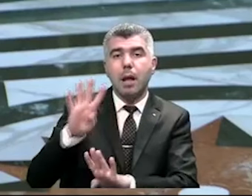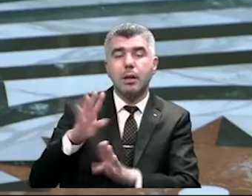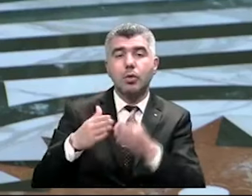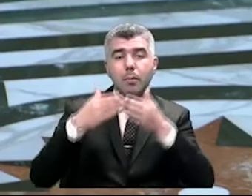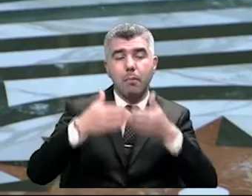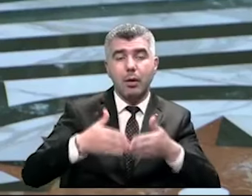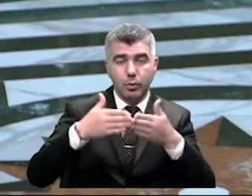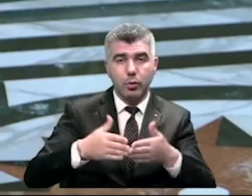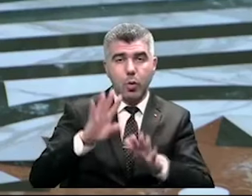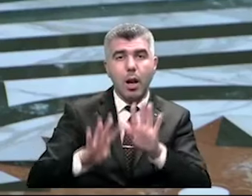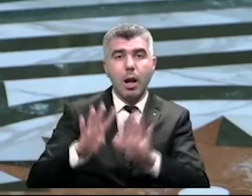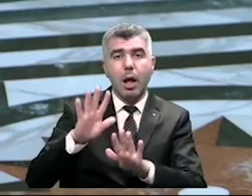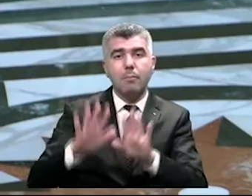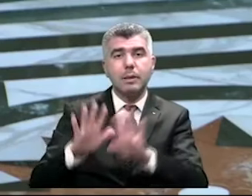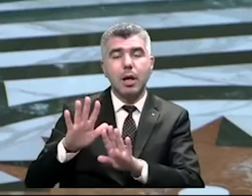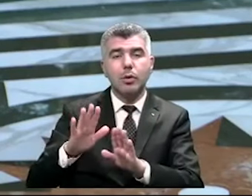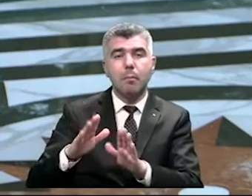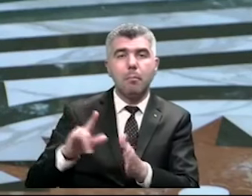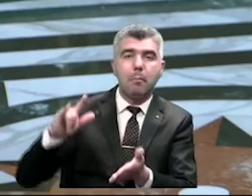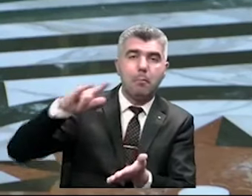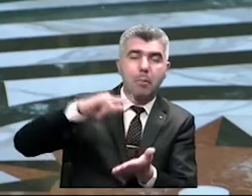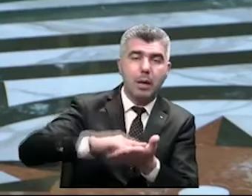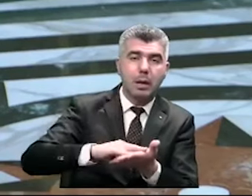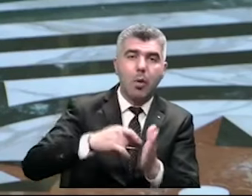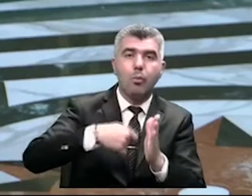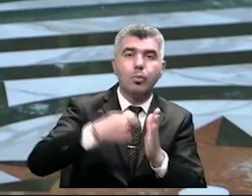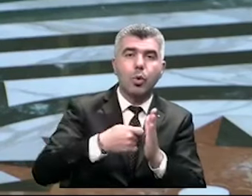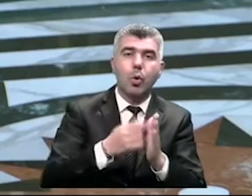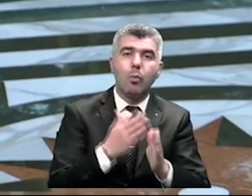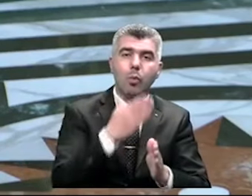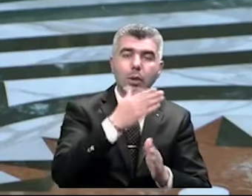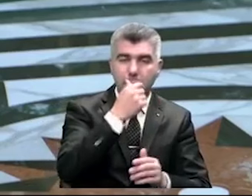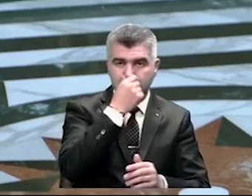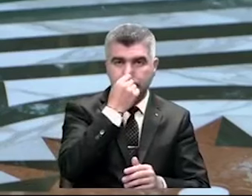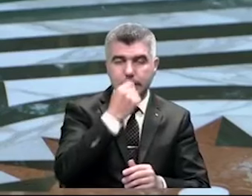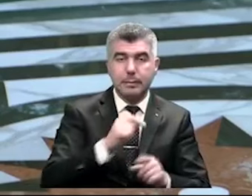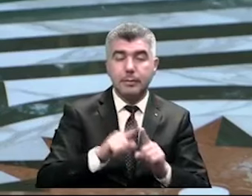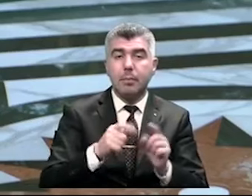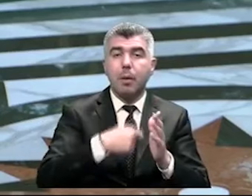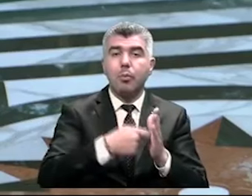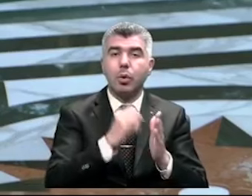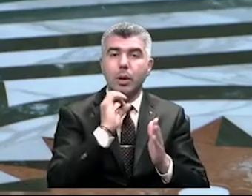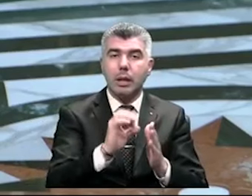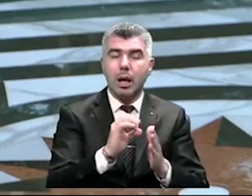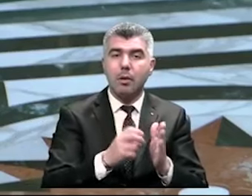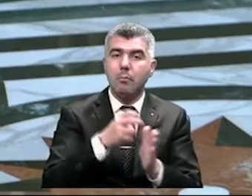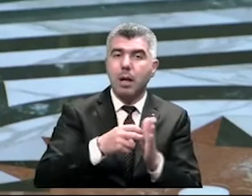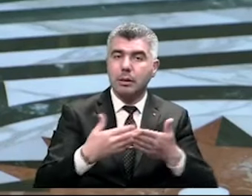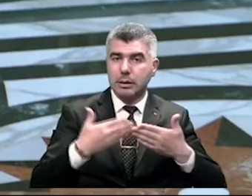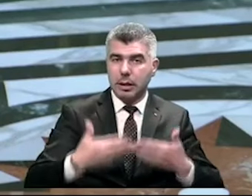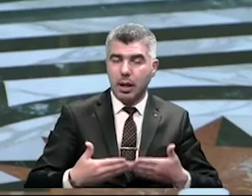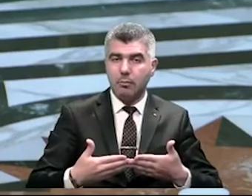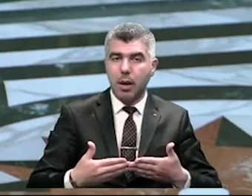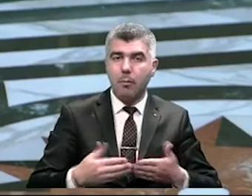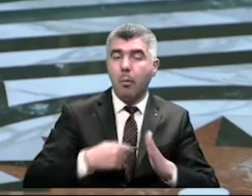المطار الى جانب مشاريع مستقبليه تاليه مشاريع باش نحافظوا على المثانه ديال الشبكه الحاليه مشاريع باش